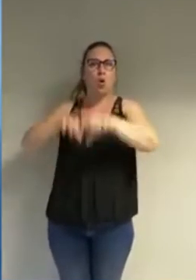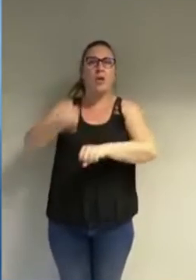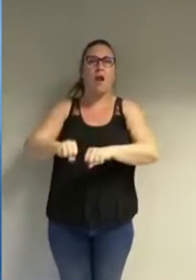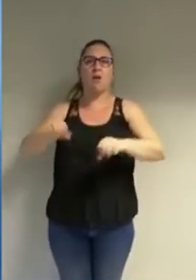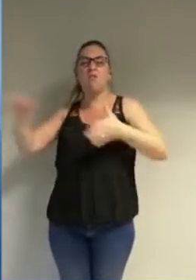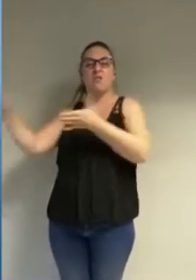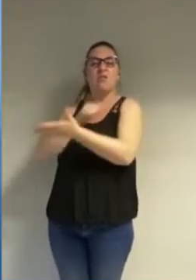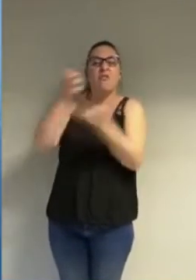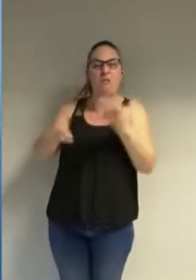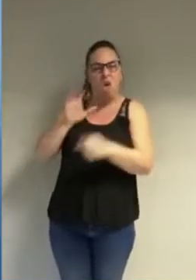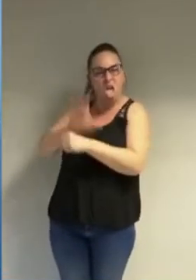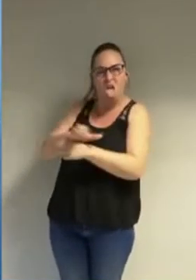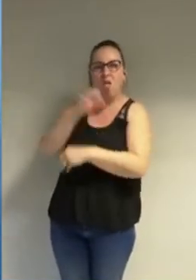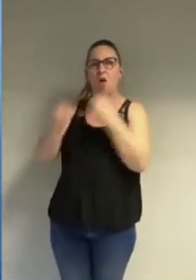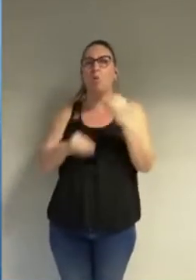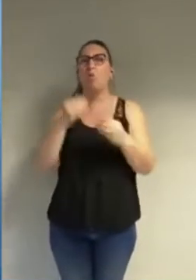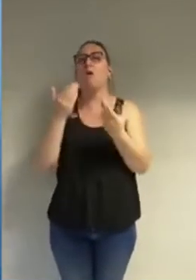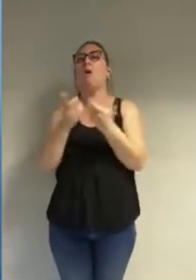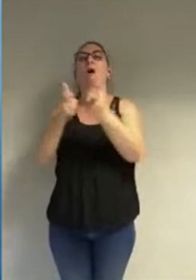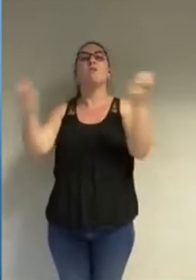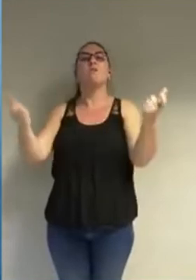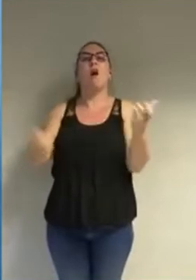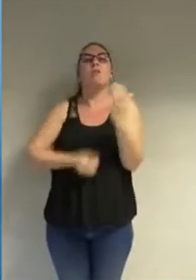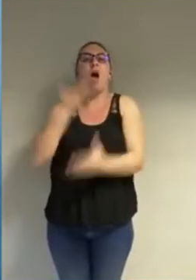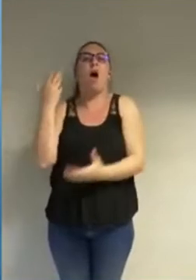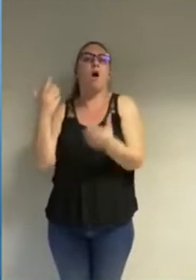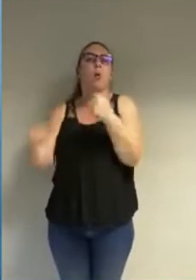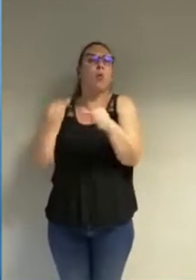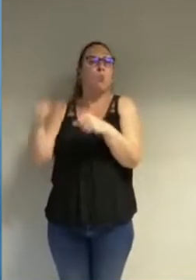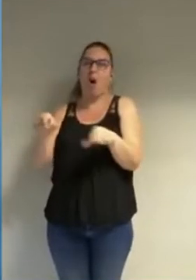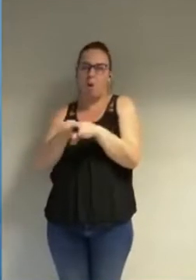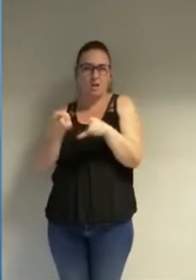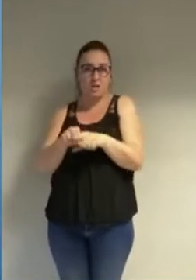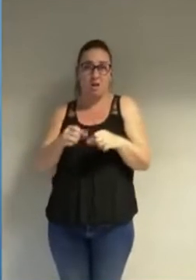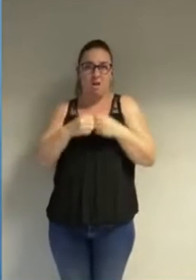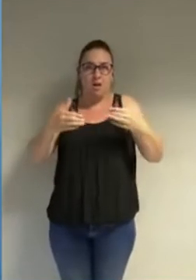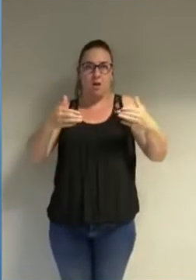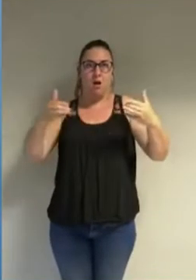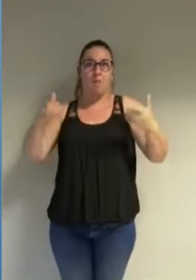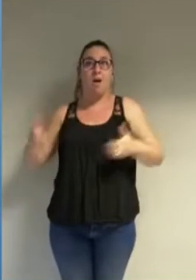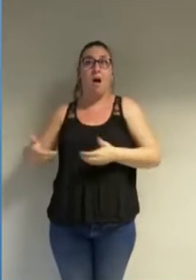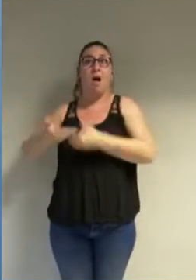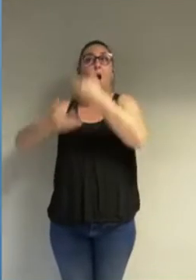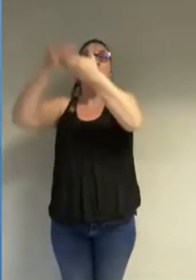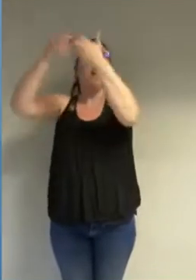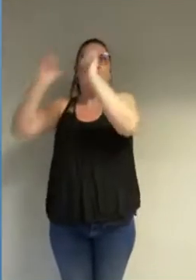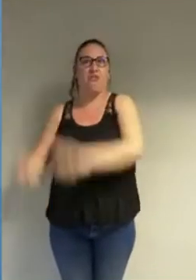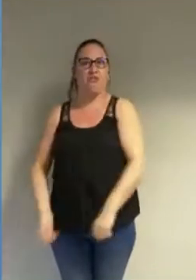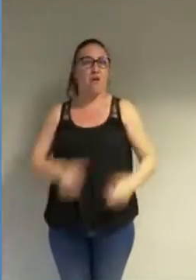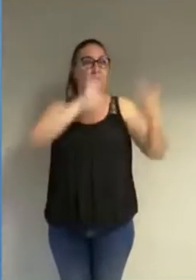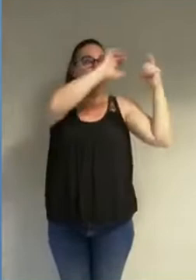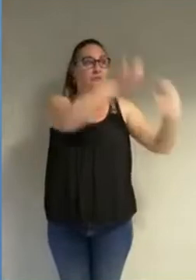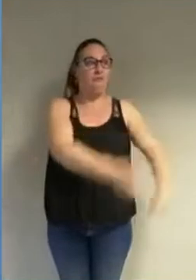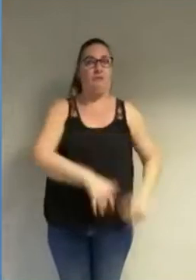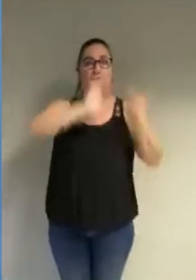par genre au Centre d'art contemporain. Tout est accompli pour déconstruire systématiquement notre